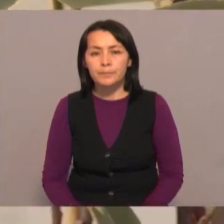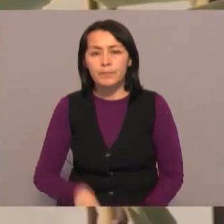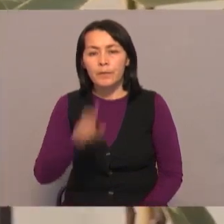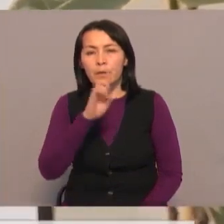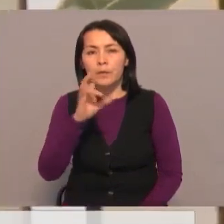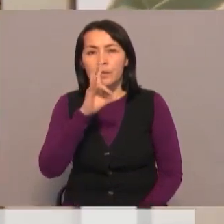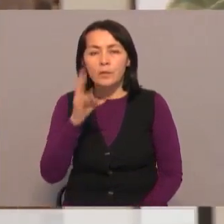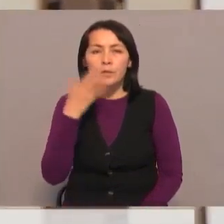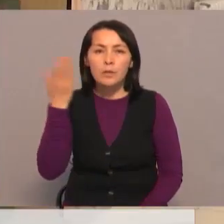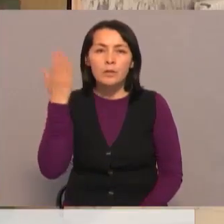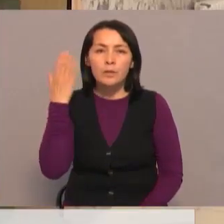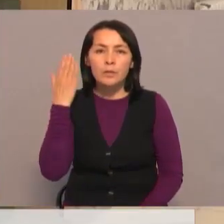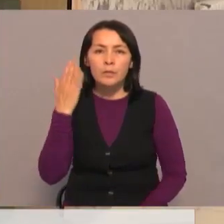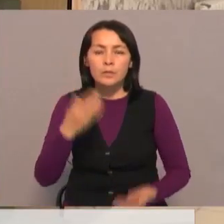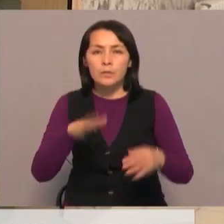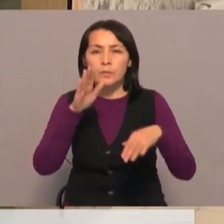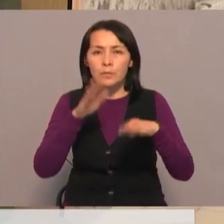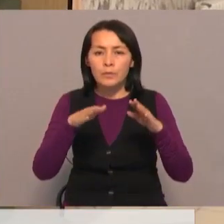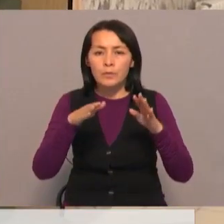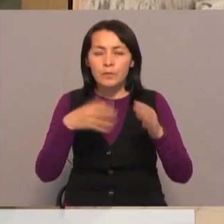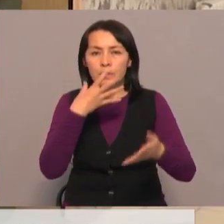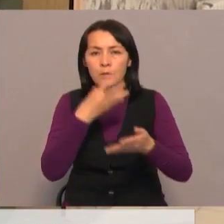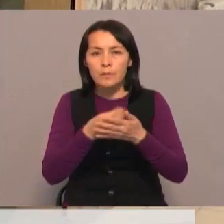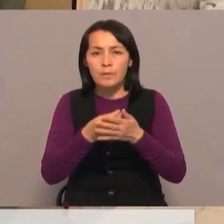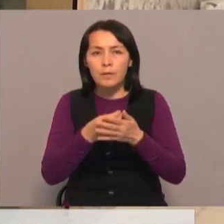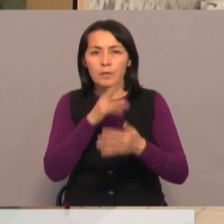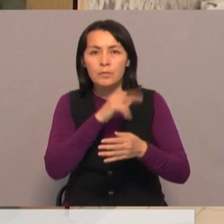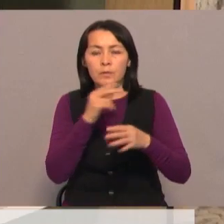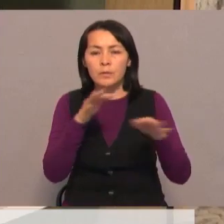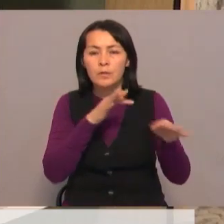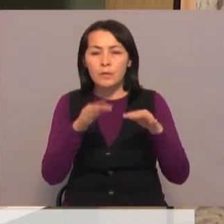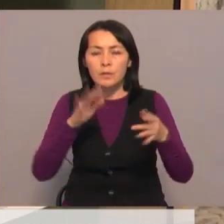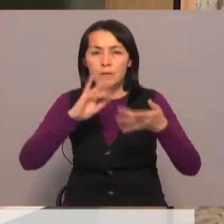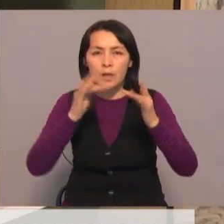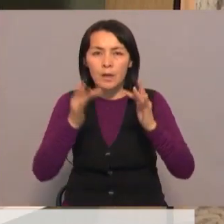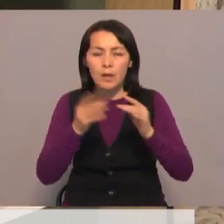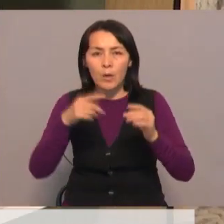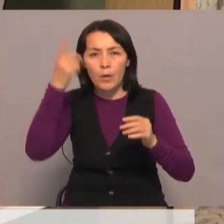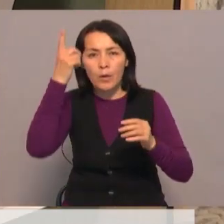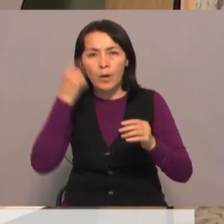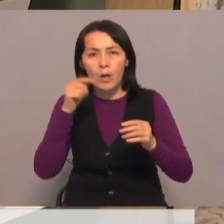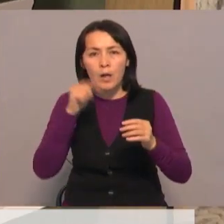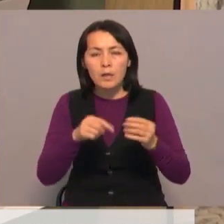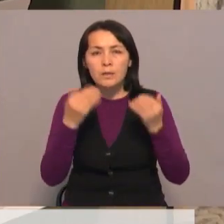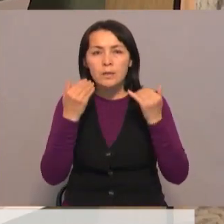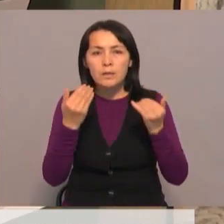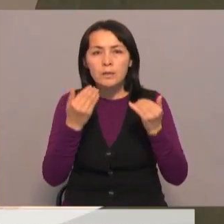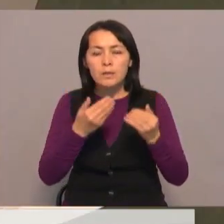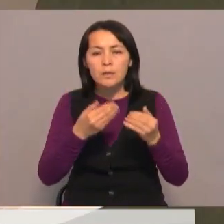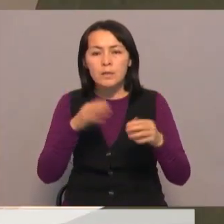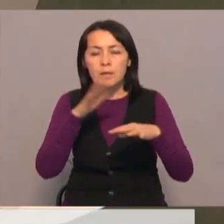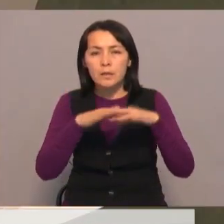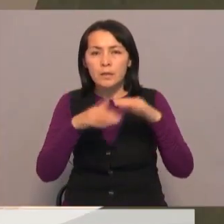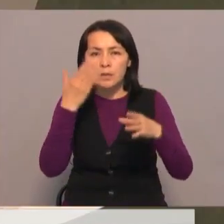Бекжан Урадин давно уже стал легендой в своей сфере деятельности в социальных сетях. Он знает их изнутри, оказывая